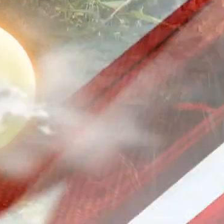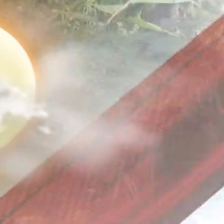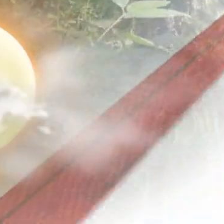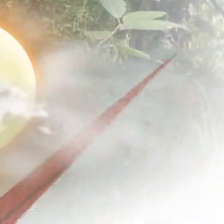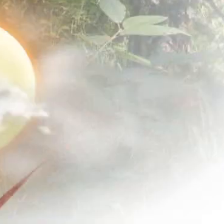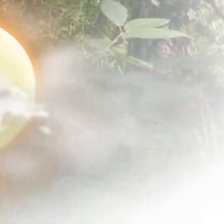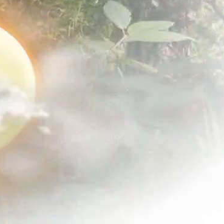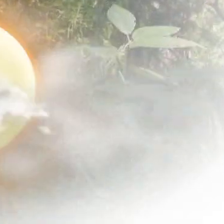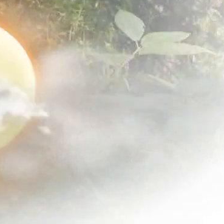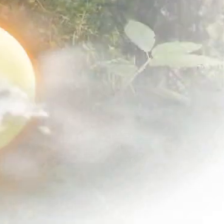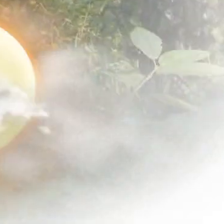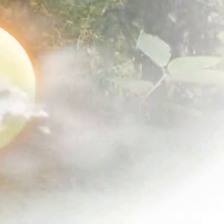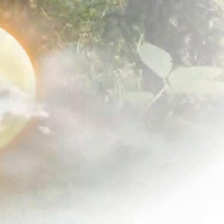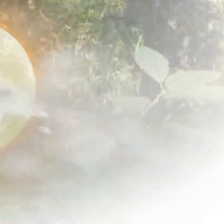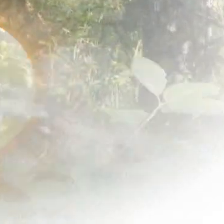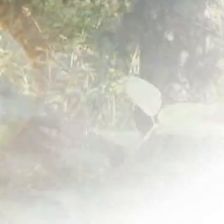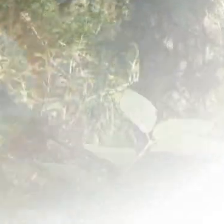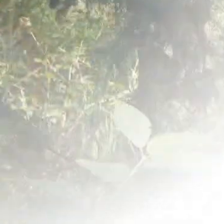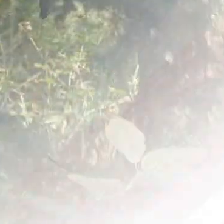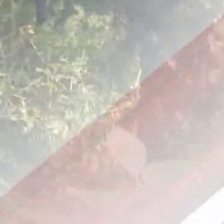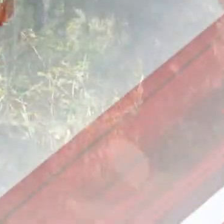9 да 15 градусаў цяпла.